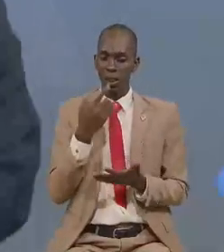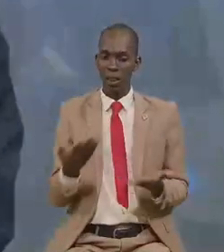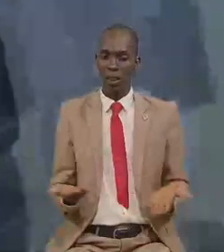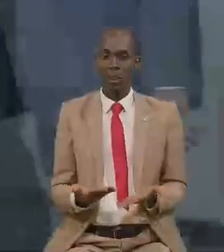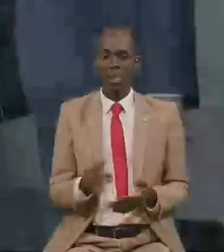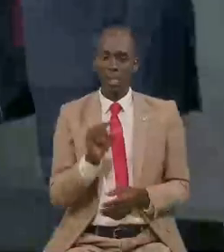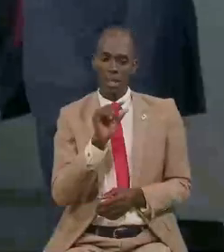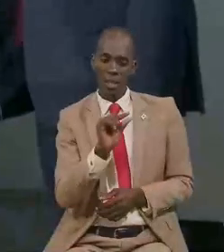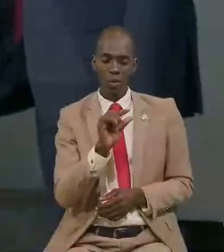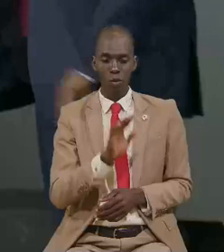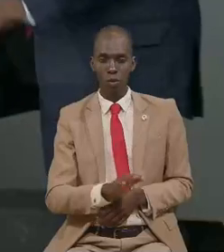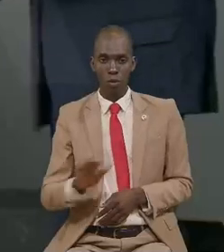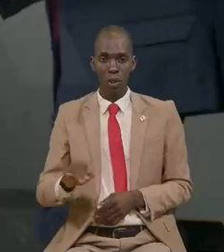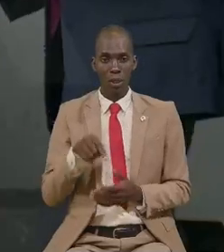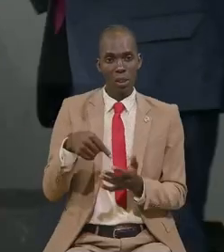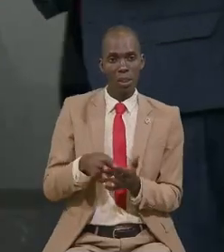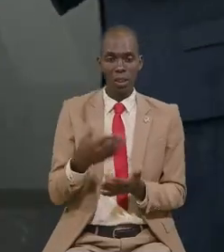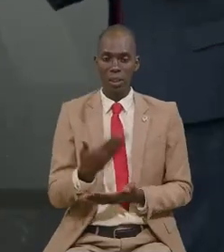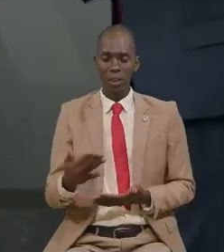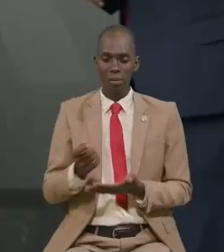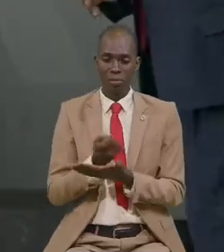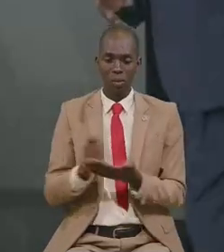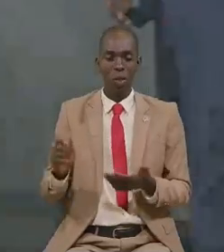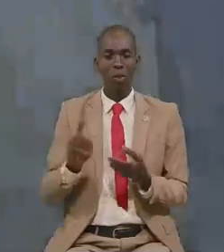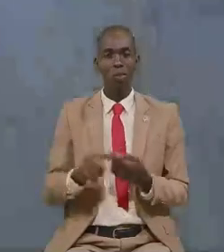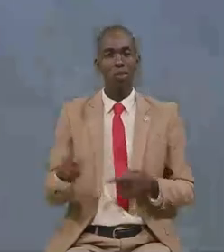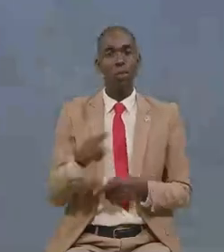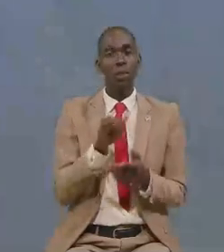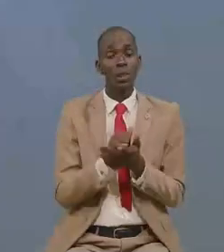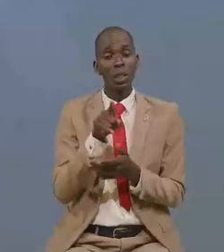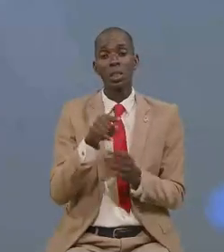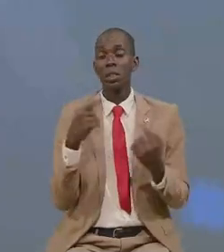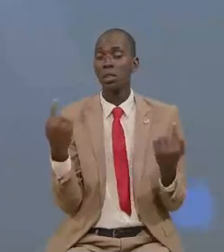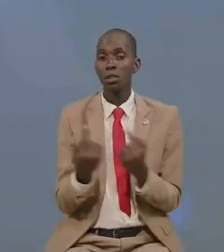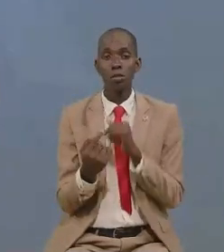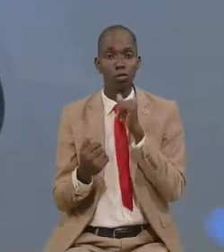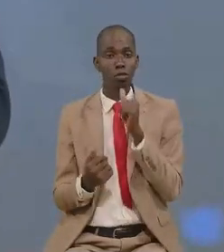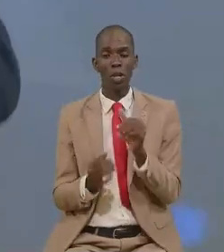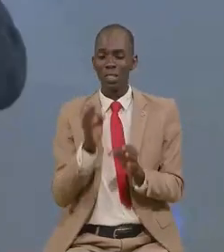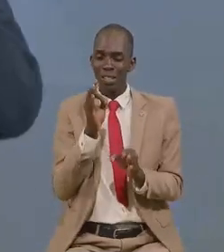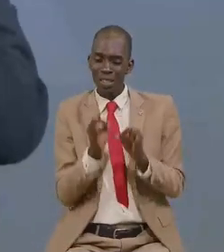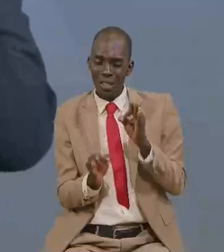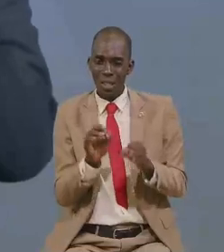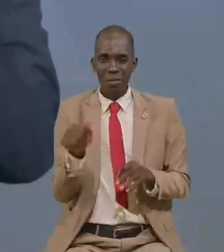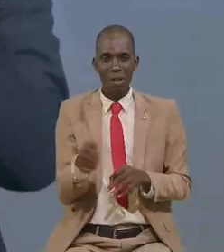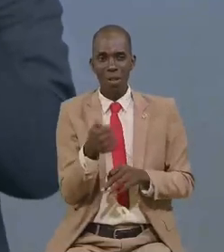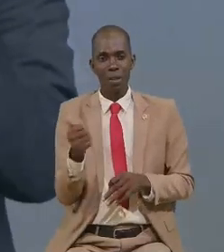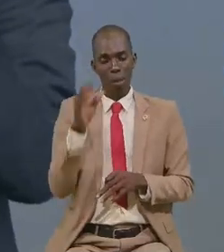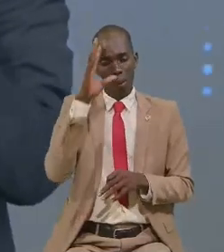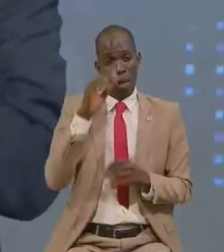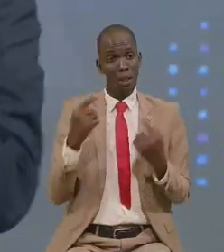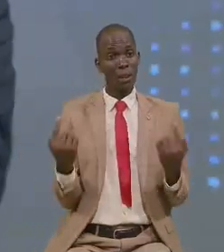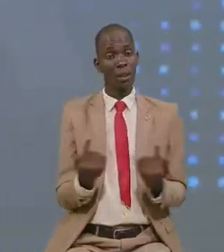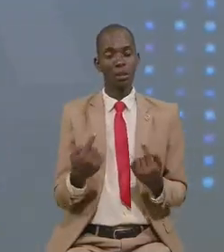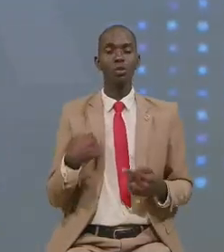vous écris ces choses afin que vous ne péchiez point. Et si quelqu'un a péché, nous avons